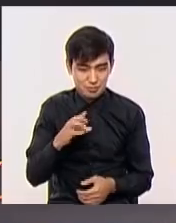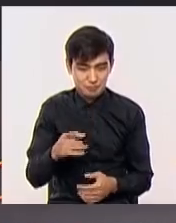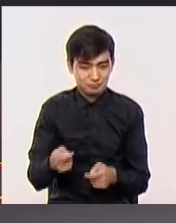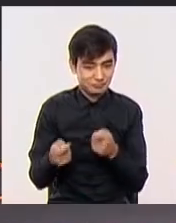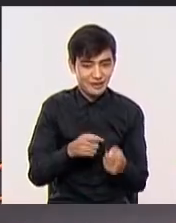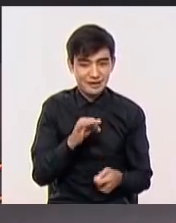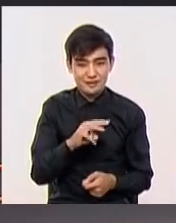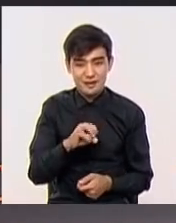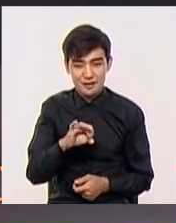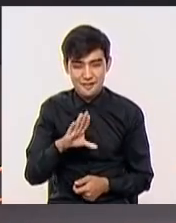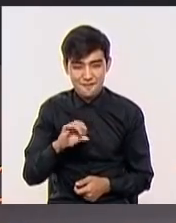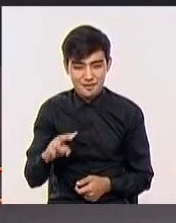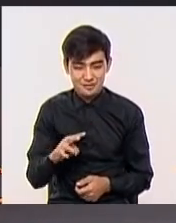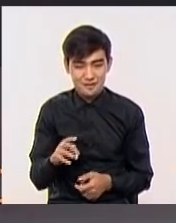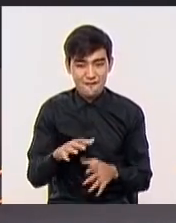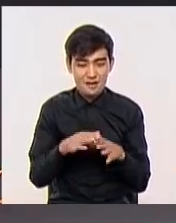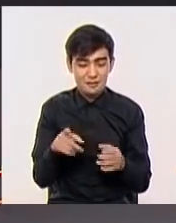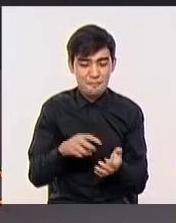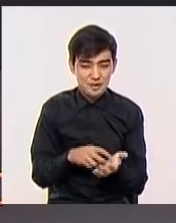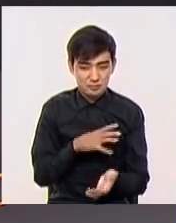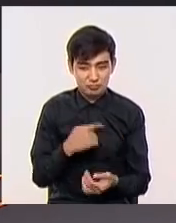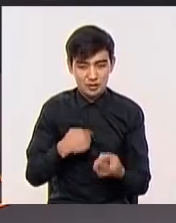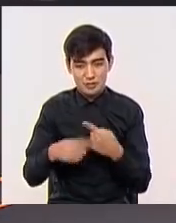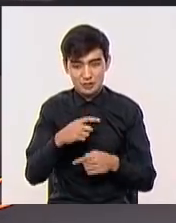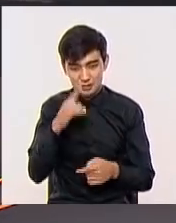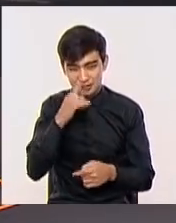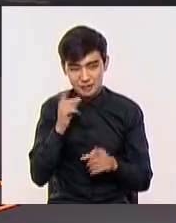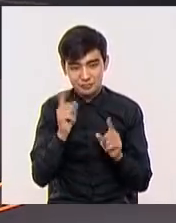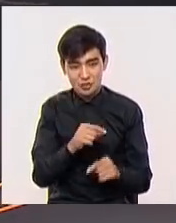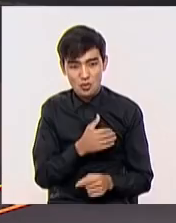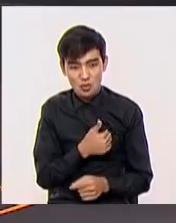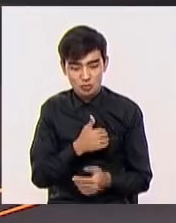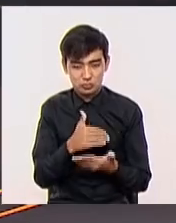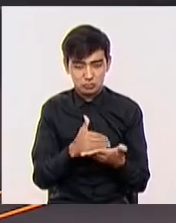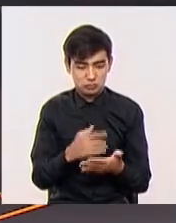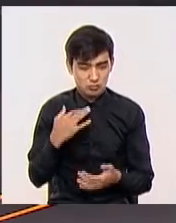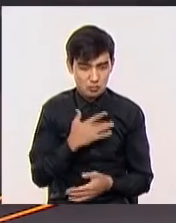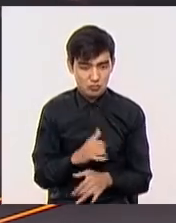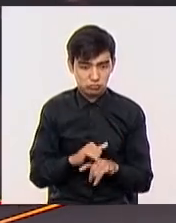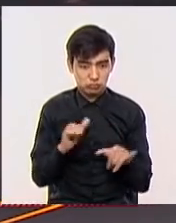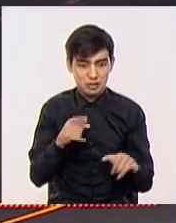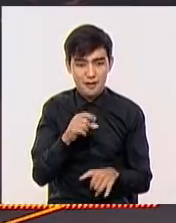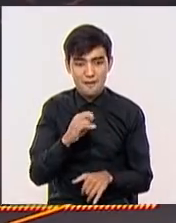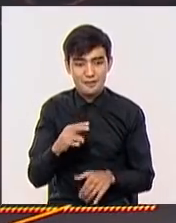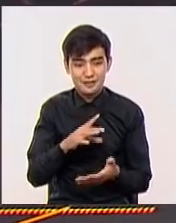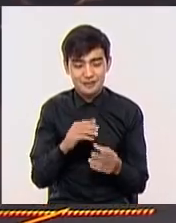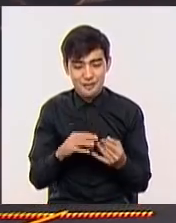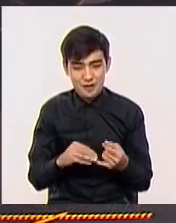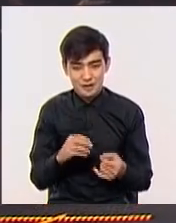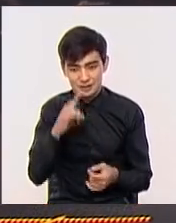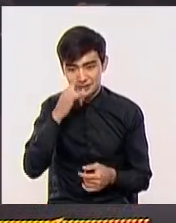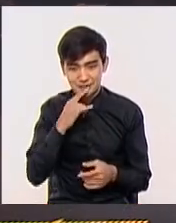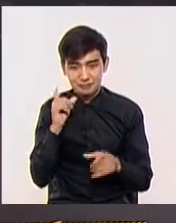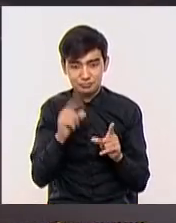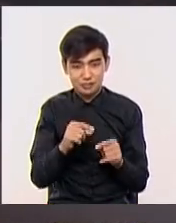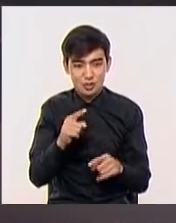билігінен қорқып, елге қайтқысы келетін, өздерін қазақпыз деген азаматтардың қатары көп. Олар ауған жерінен Қазақстанға көшіп келген